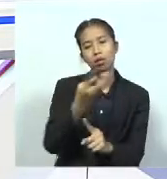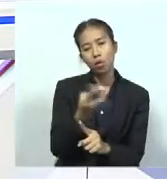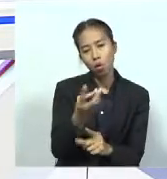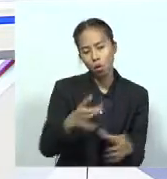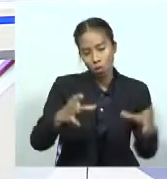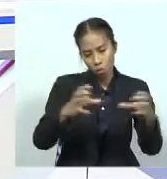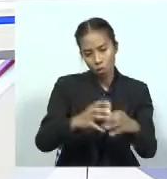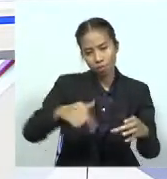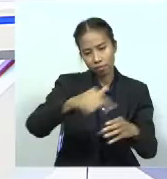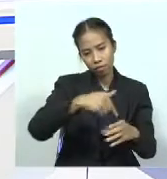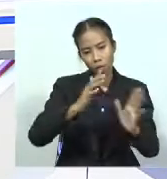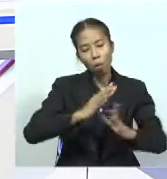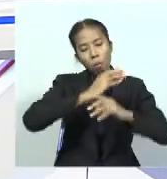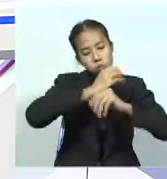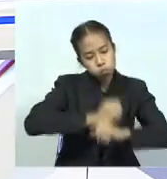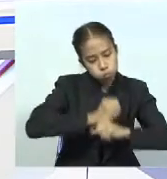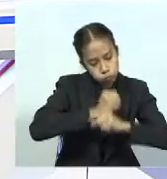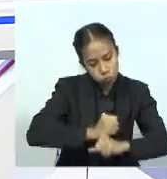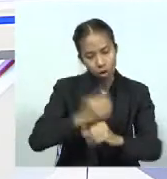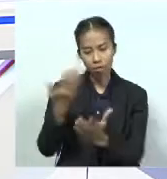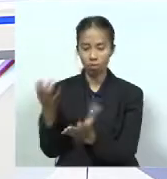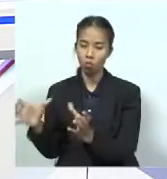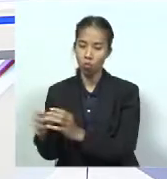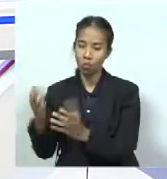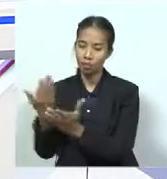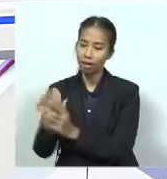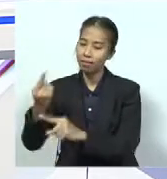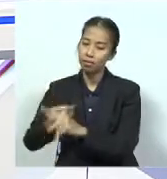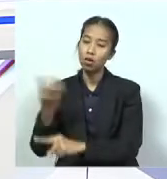ลุ่มที่เป็นผู้สูงอายุหรือว่ากลุ่มผู้มีรายได้น้อยทั่วไป ใช่แล้วนะครับ